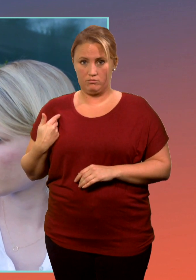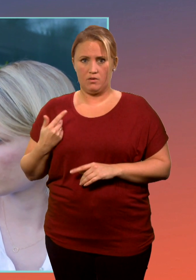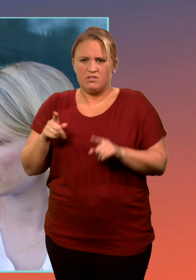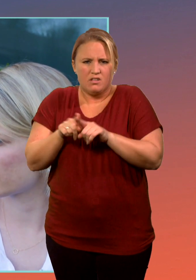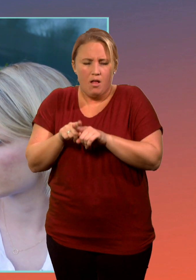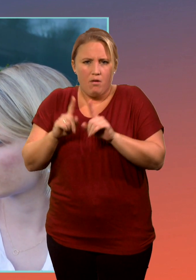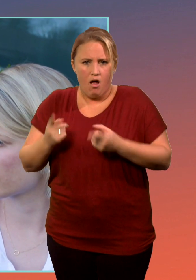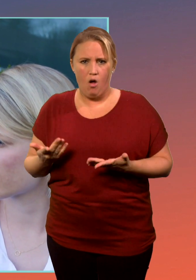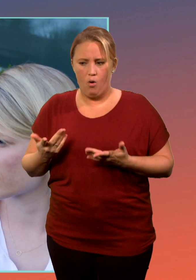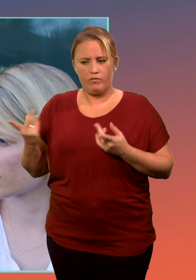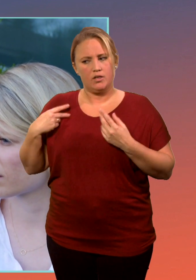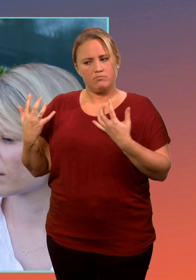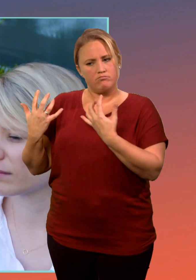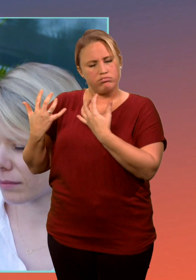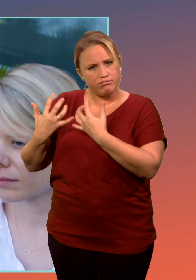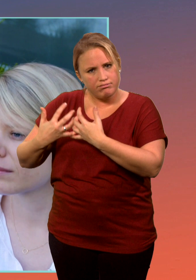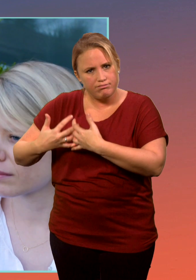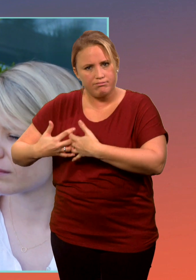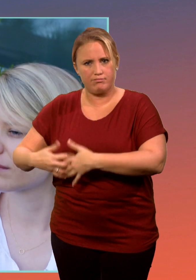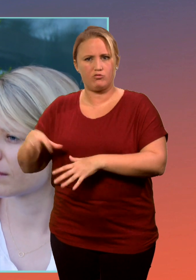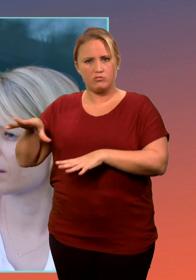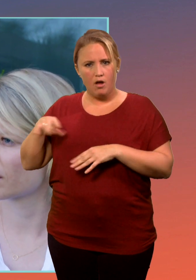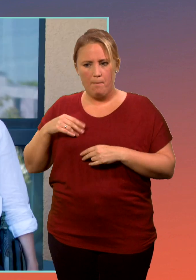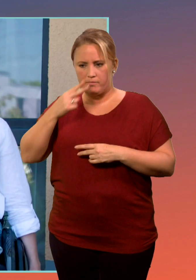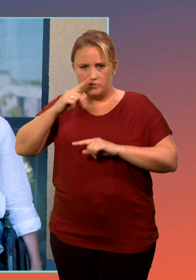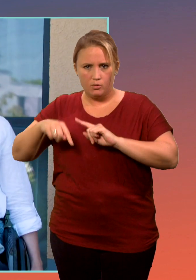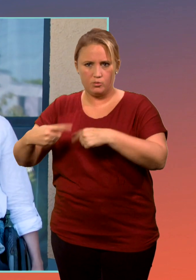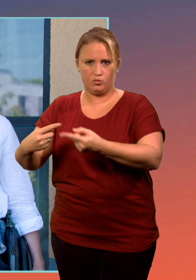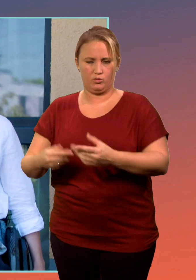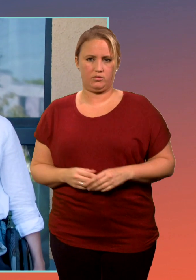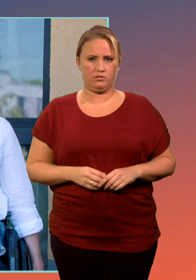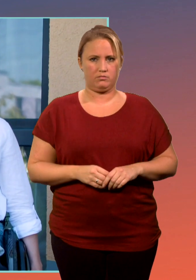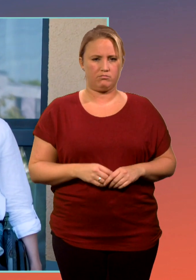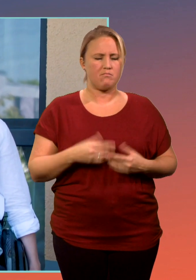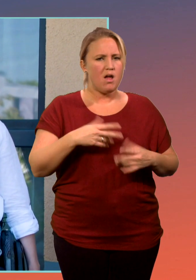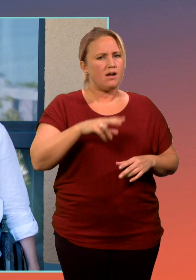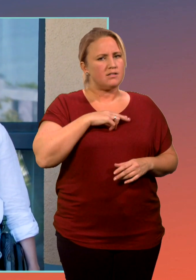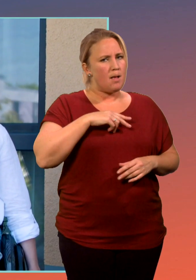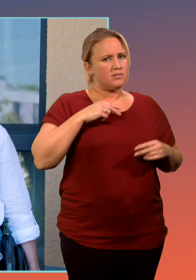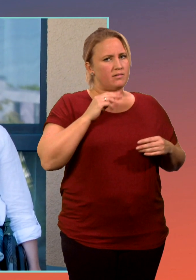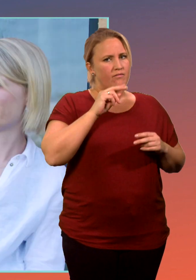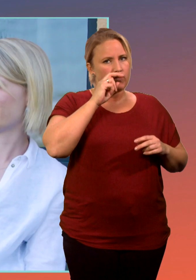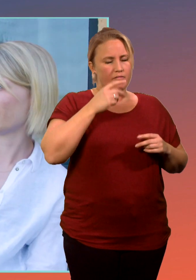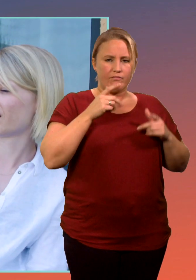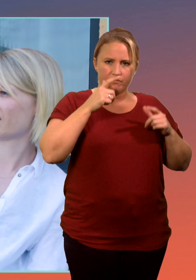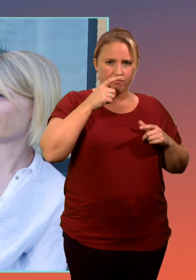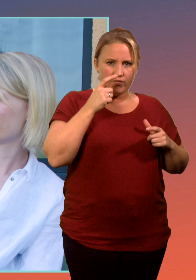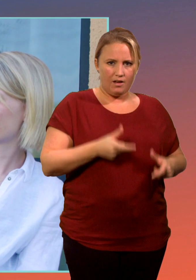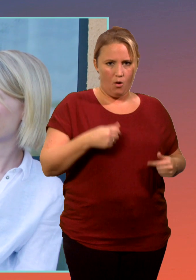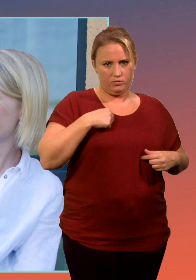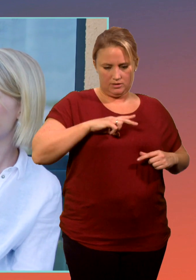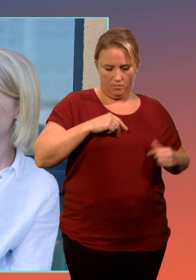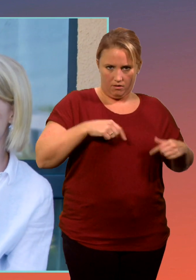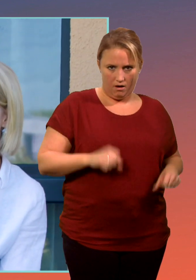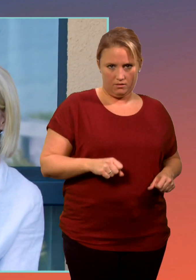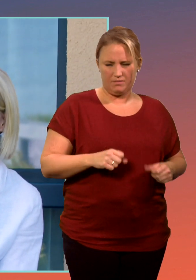doch auch so ein Miteinander wachsen und miteinander gemeinsam erleben und einfach irgendwie ein bisschen Selbstvertrauen haben, denken, es klappt schon. Nicht denken, oh Scheiße, das